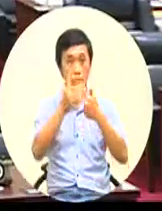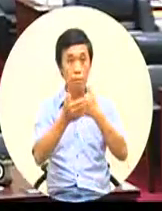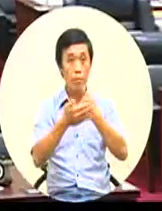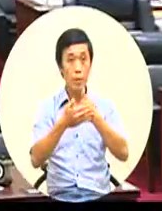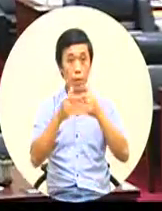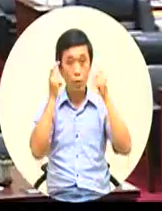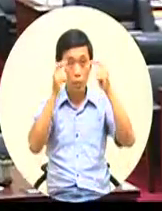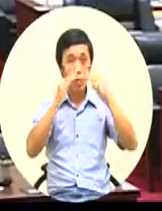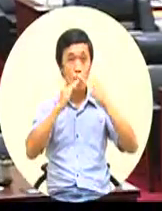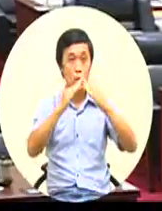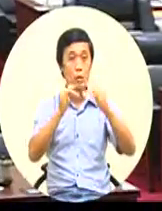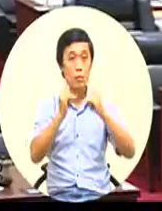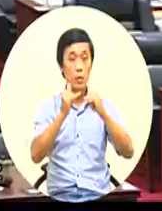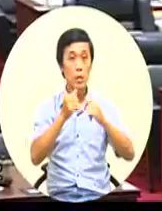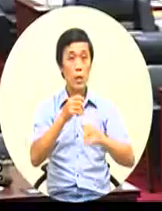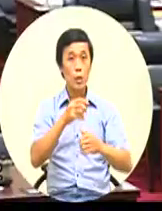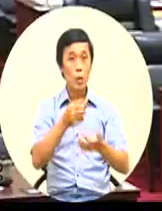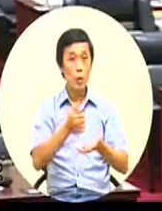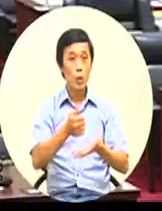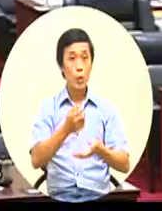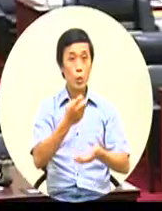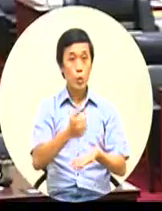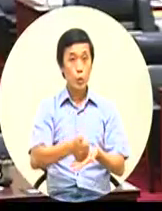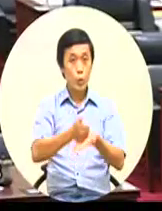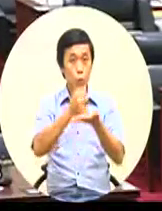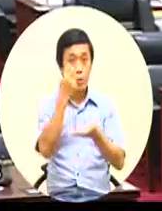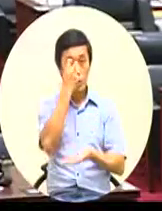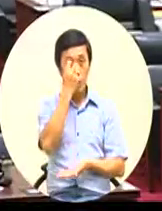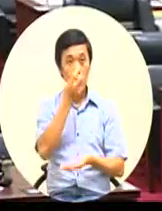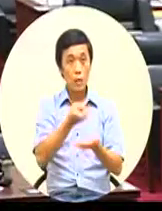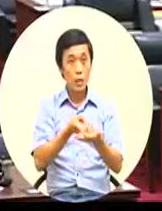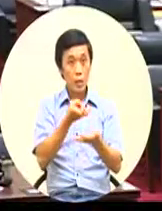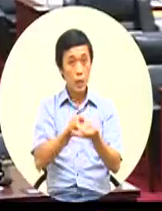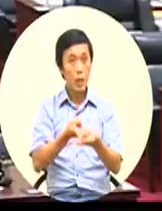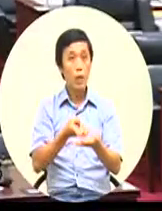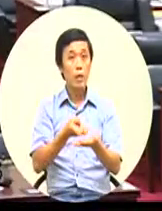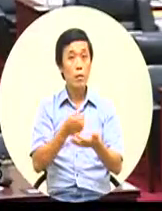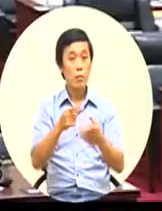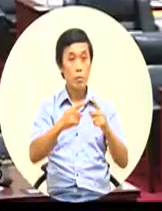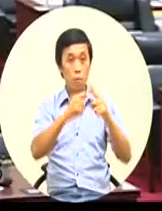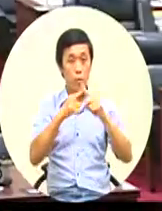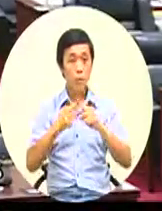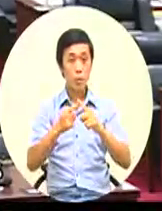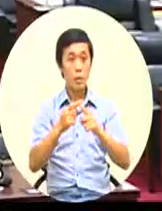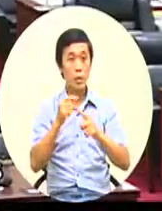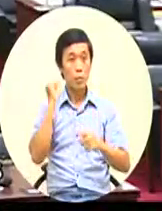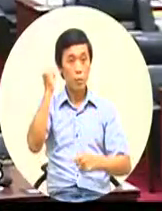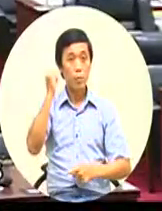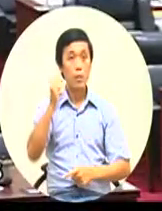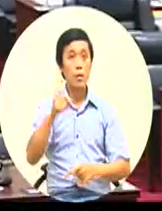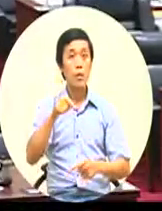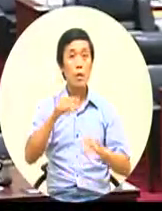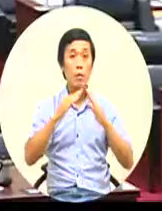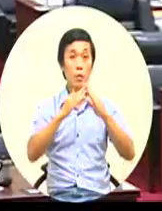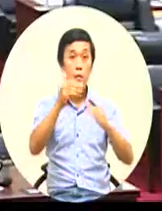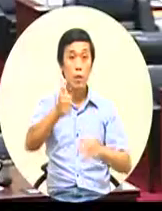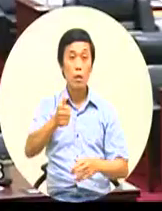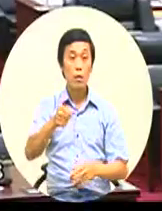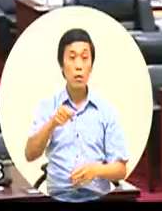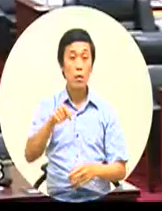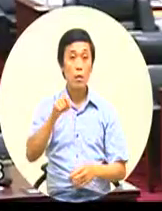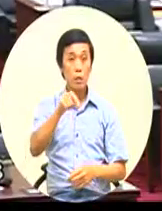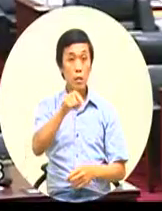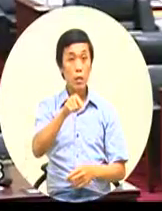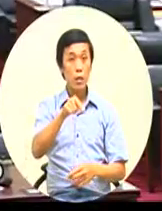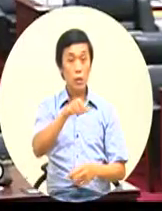大家站出来今天到议会来澄清。市长，这个难道还不应该要